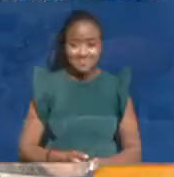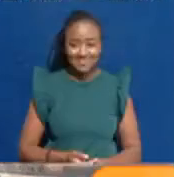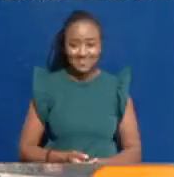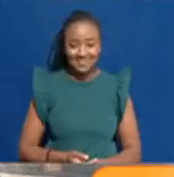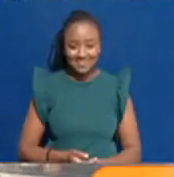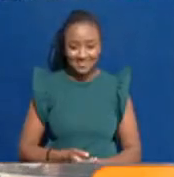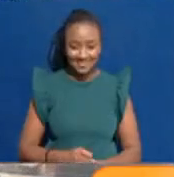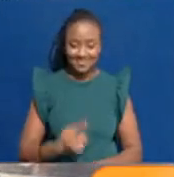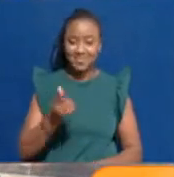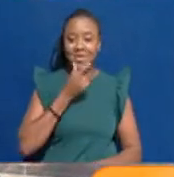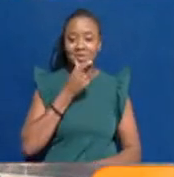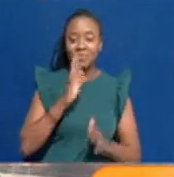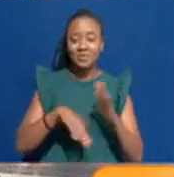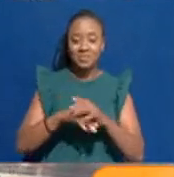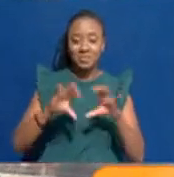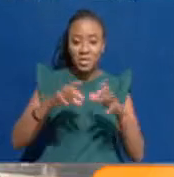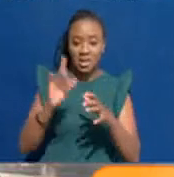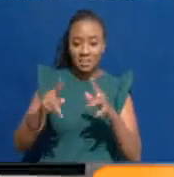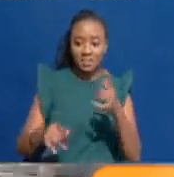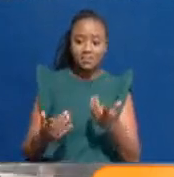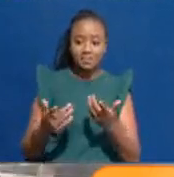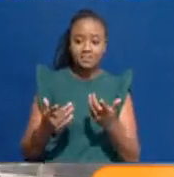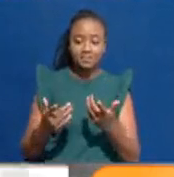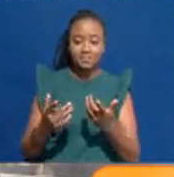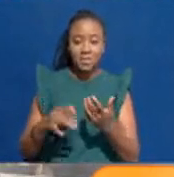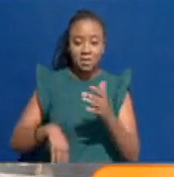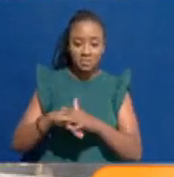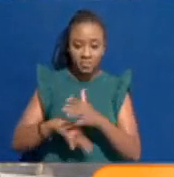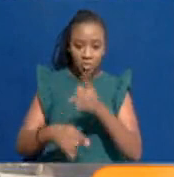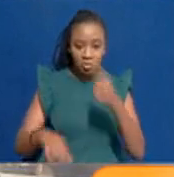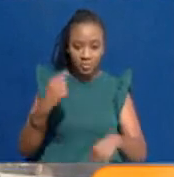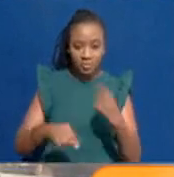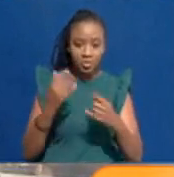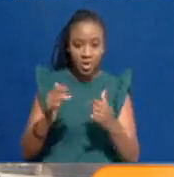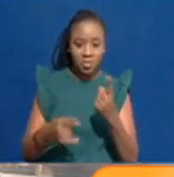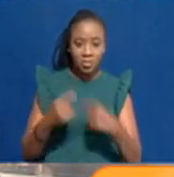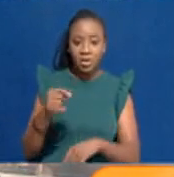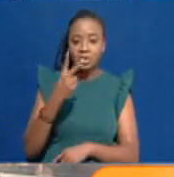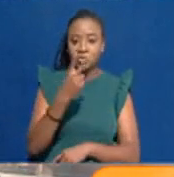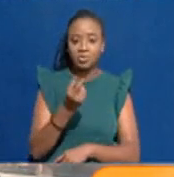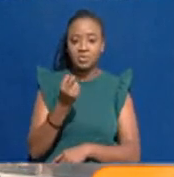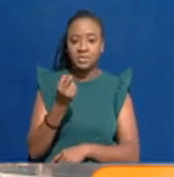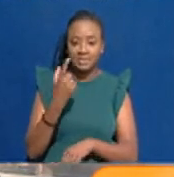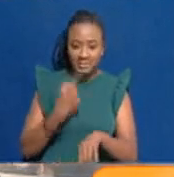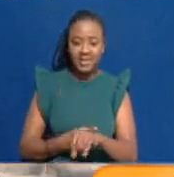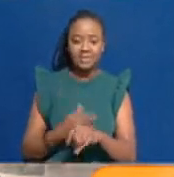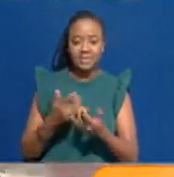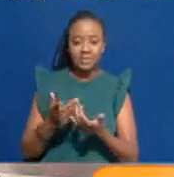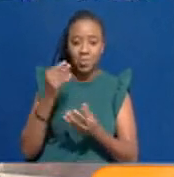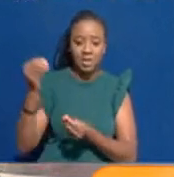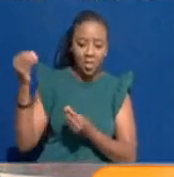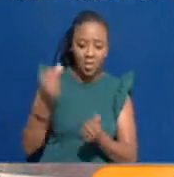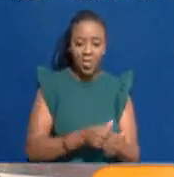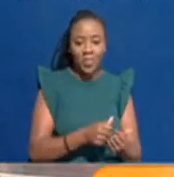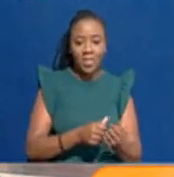Timu ya Gor Mahia imetwaa ubingwa wa ligi kuu ya taifa ya kandanda kwa mara ya 20 baada ya kuiadhibu City Stars kwa mabao 4